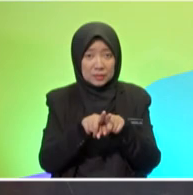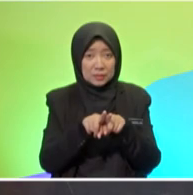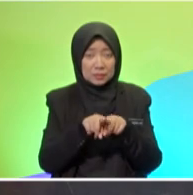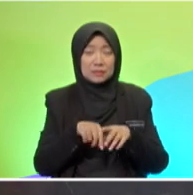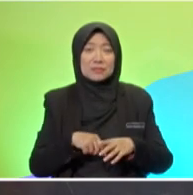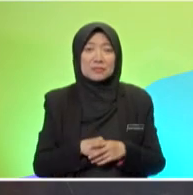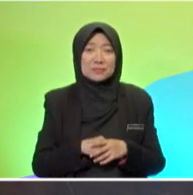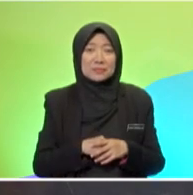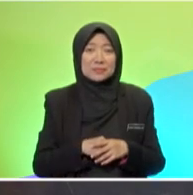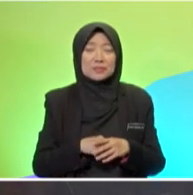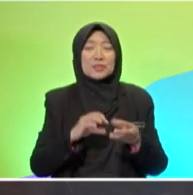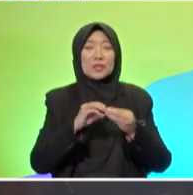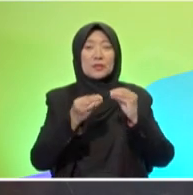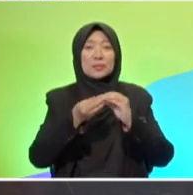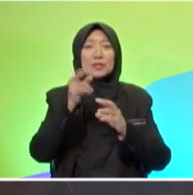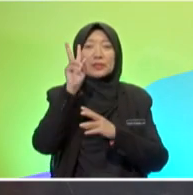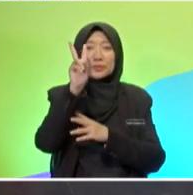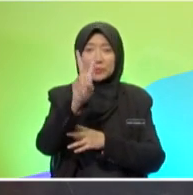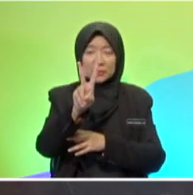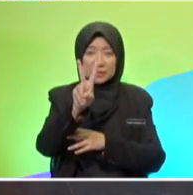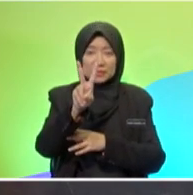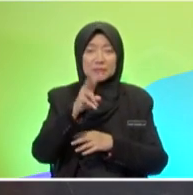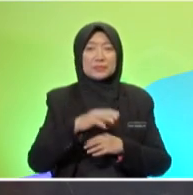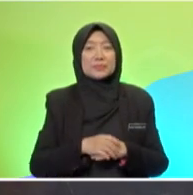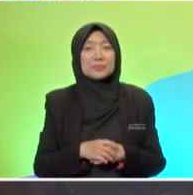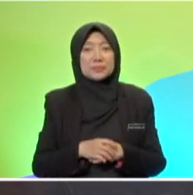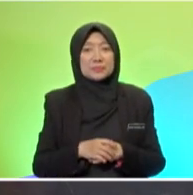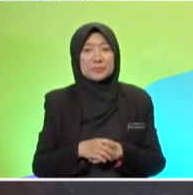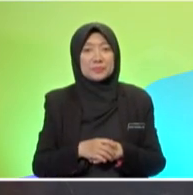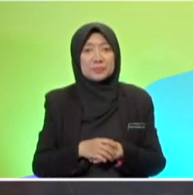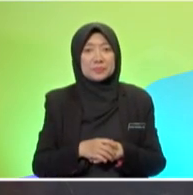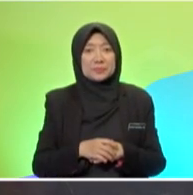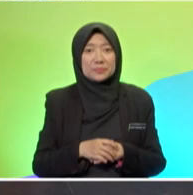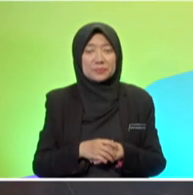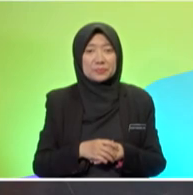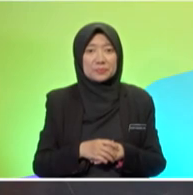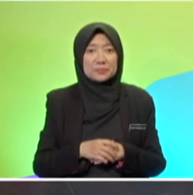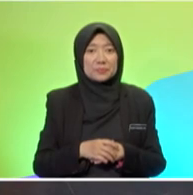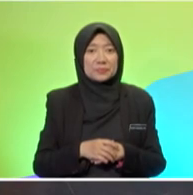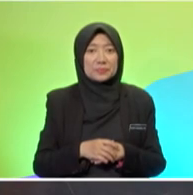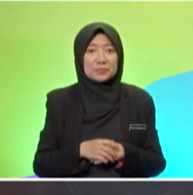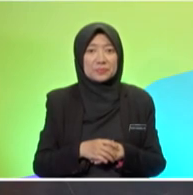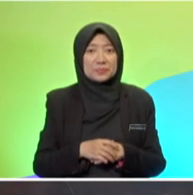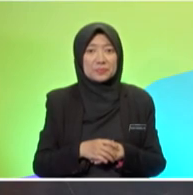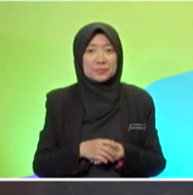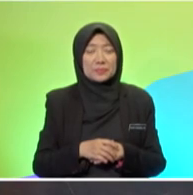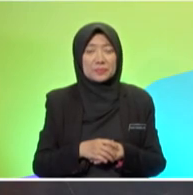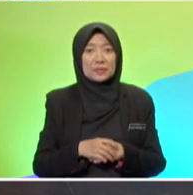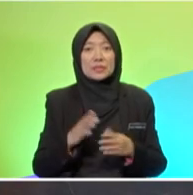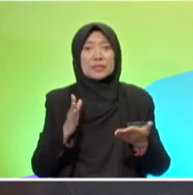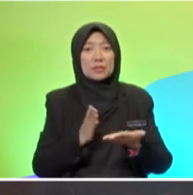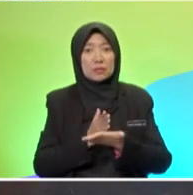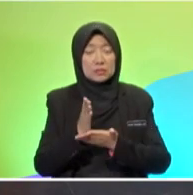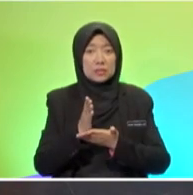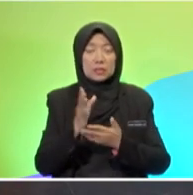Okey. Nombor dua. Okey. Letak di sini. Okay, baik. Seterusnya, kita